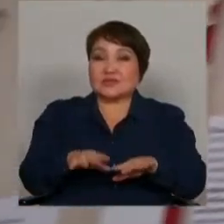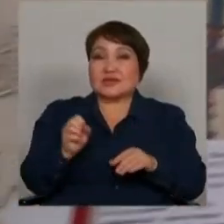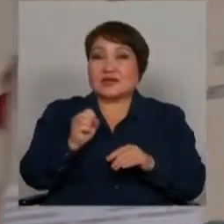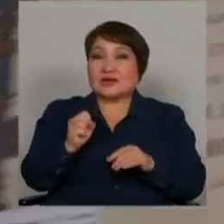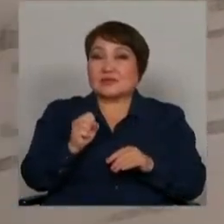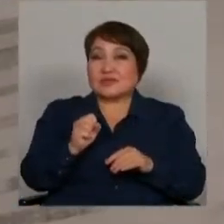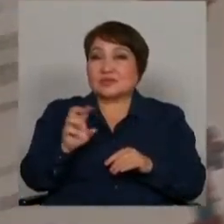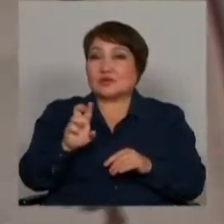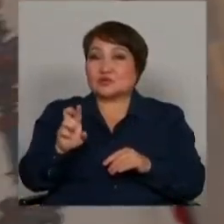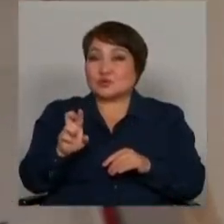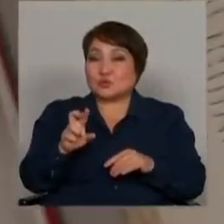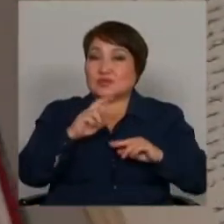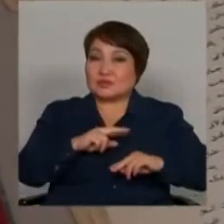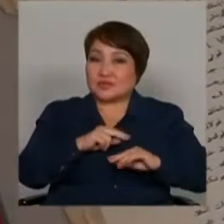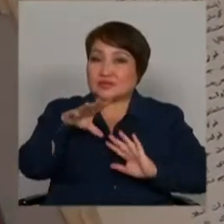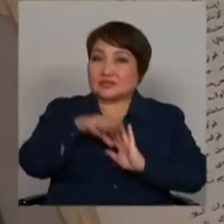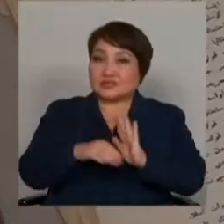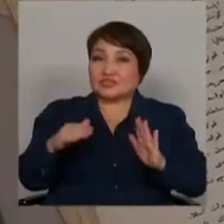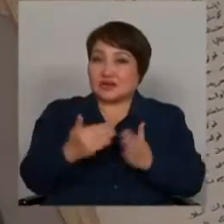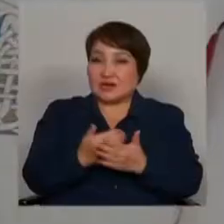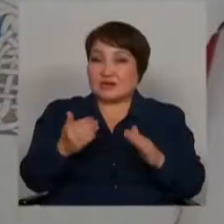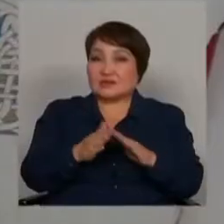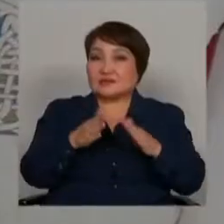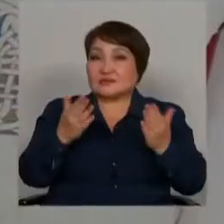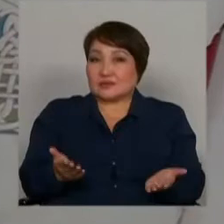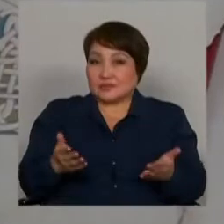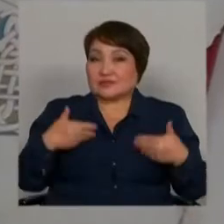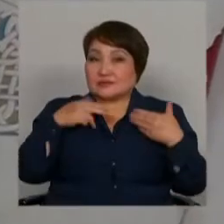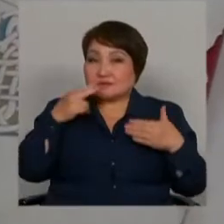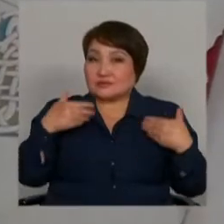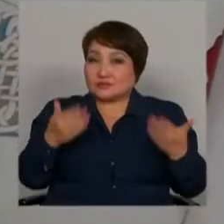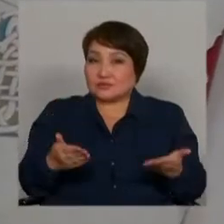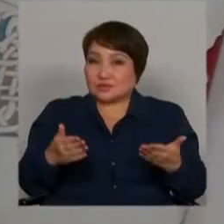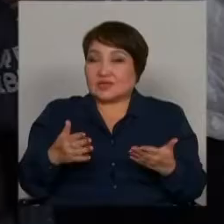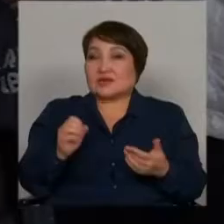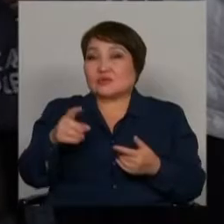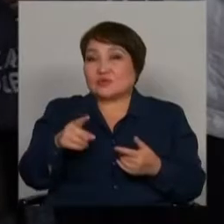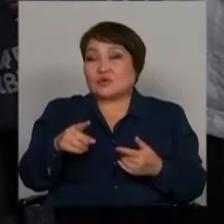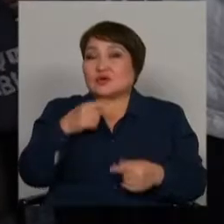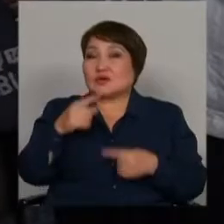еңбектері енген жаңа жинақтар да назарға ұсынылды. Ахмет танушылар ұлт зиялысының мұрасы